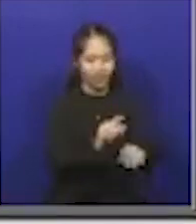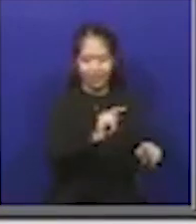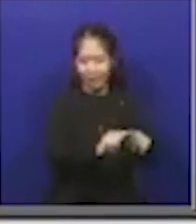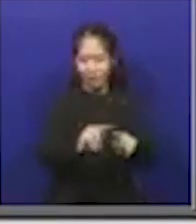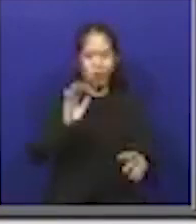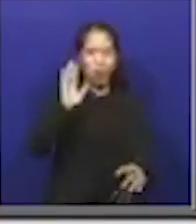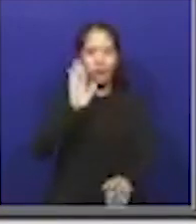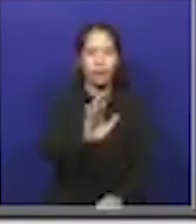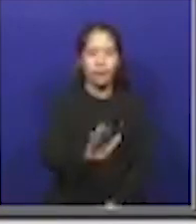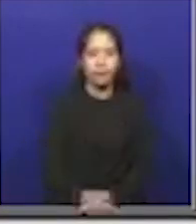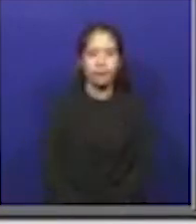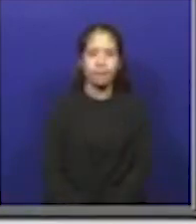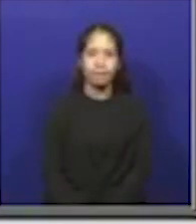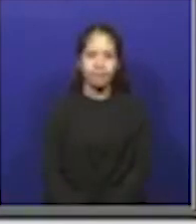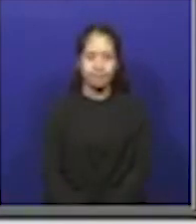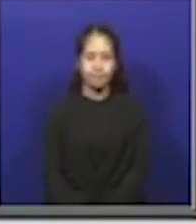าง